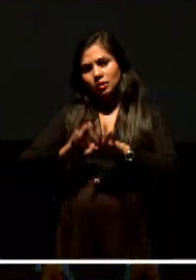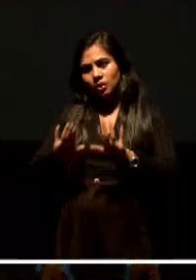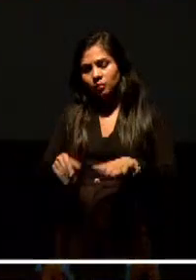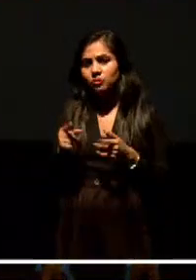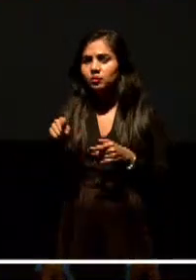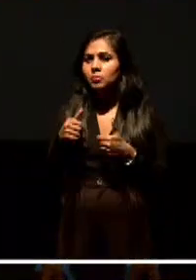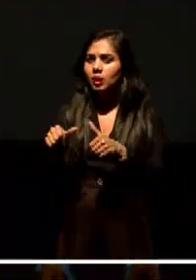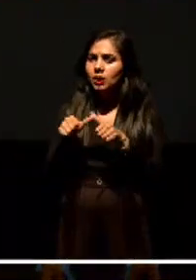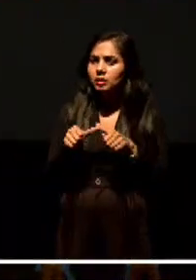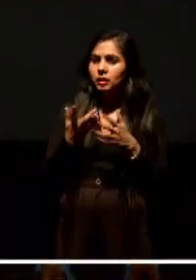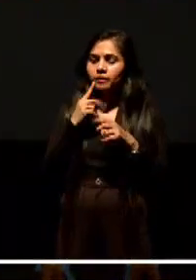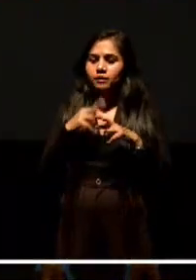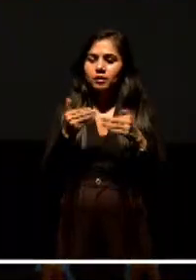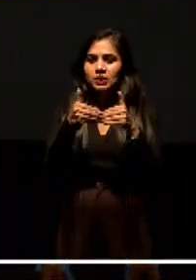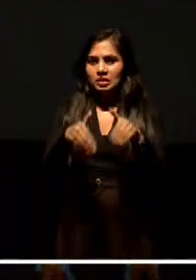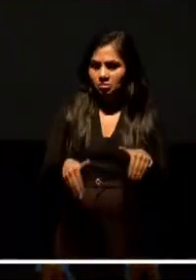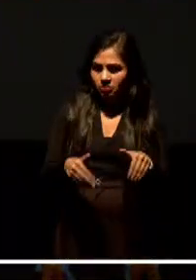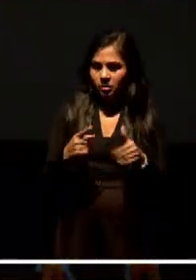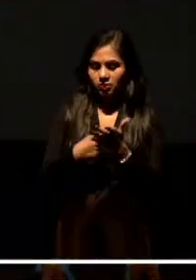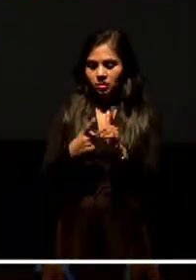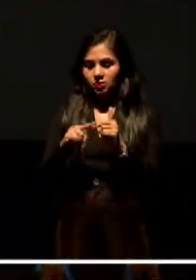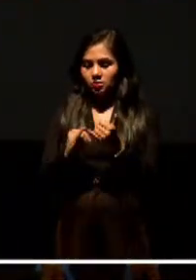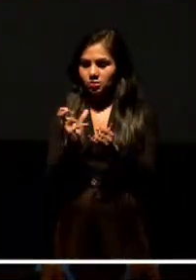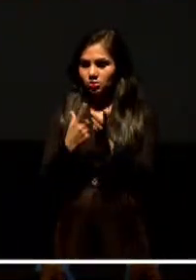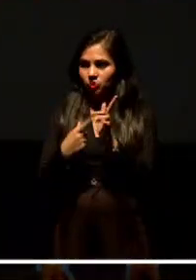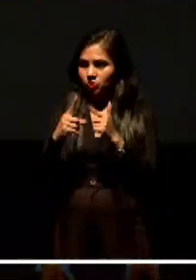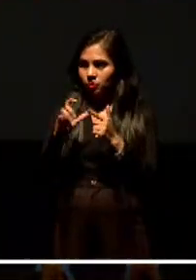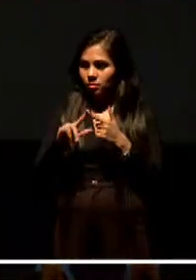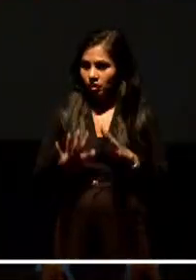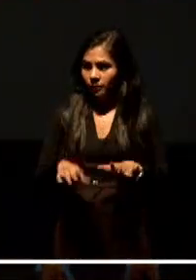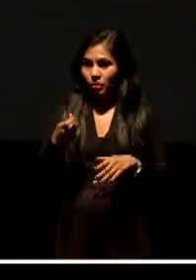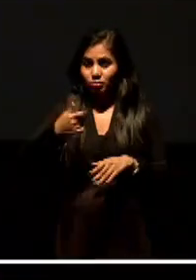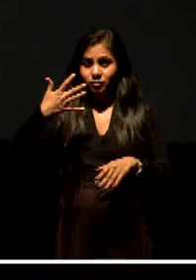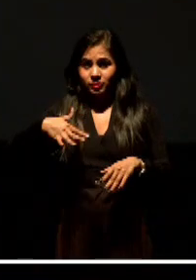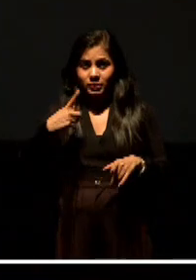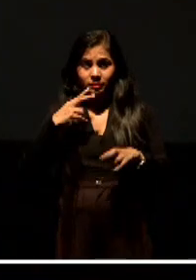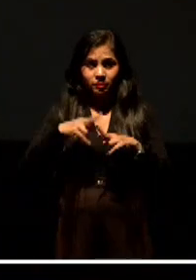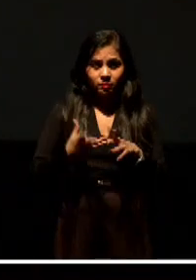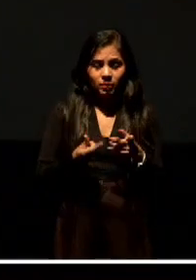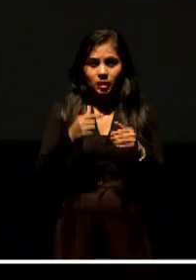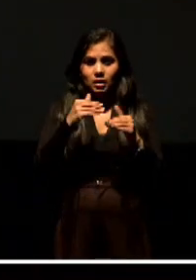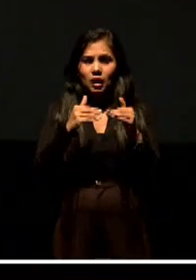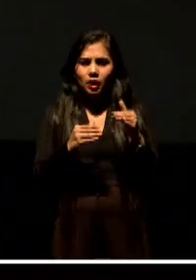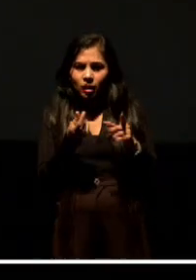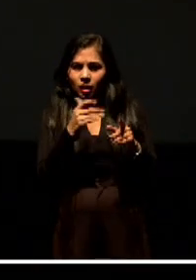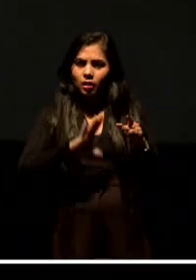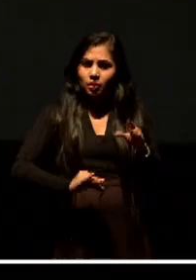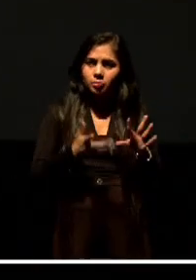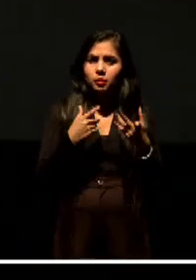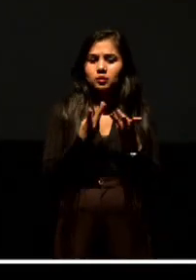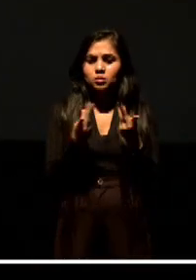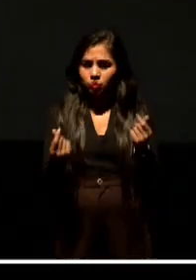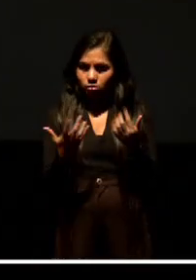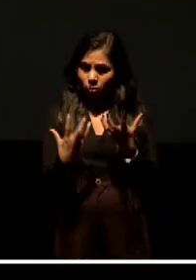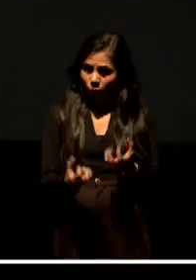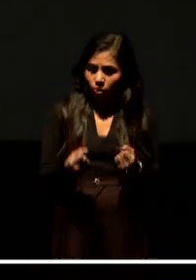इज़ लिमिटेड रिसोर्सेज एंड जब कॉस्ट इफेक्टिवली अगर हमें कुछ सस्टेनेबल सोल्यूशन बनाना है और एक्सटेंड करना